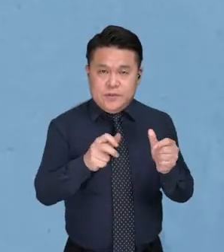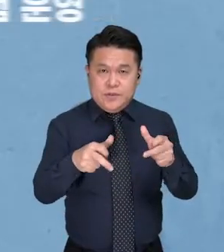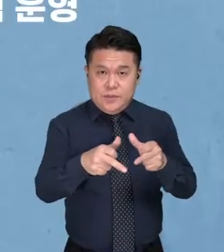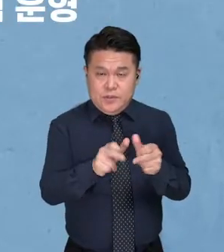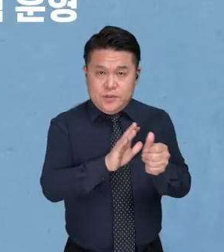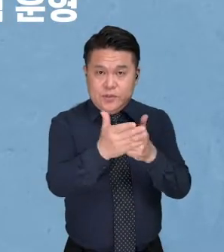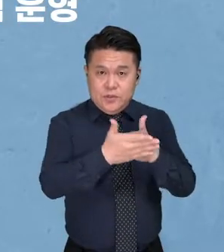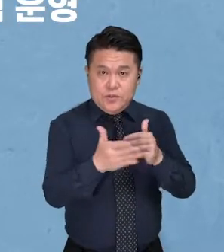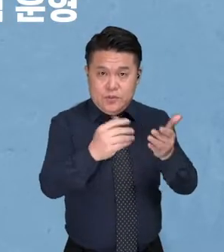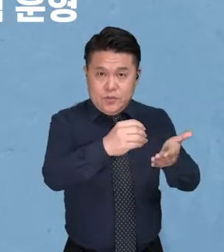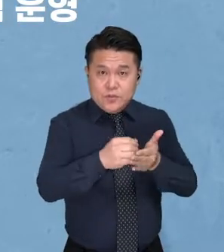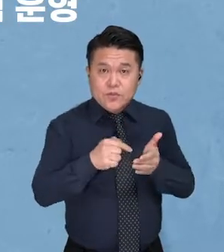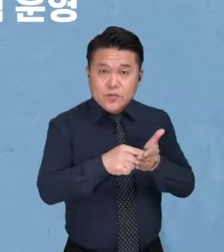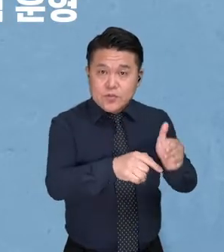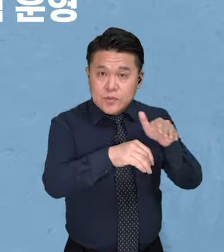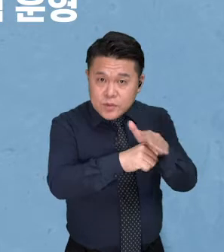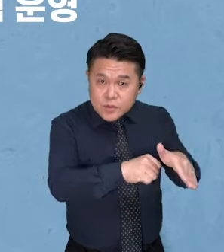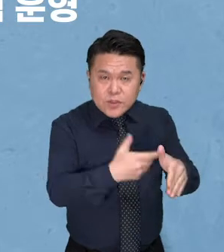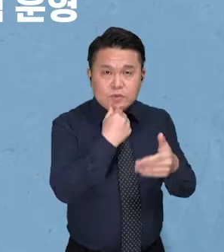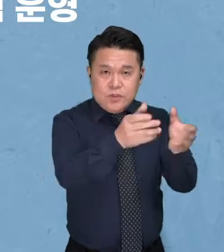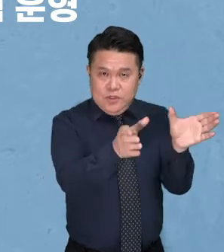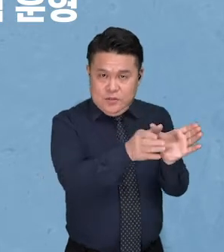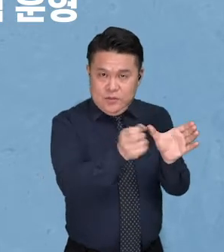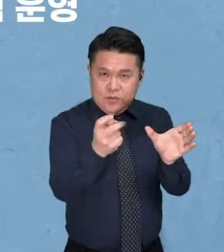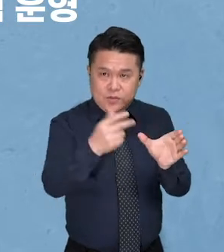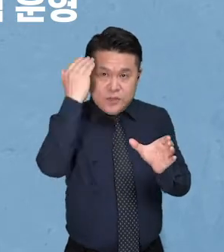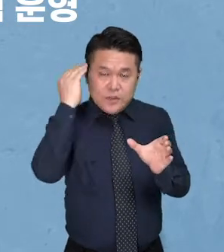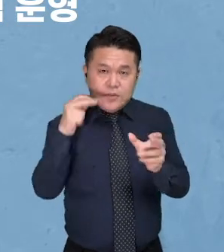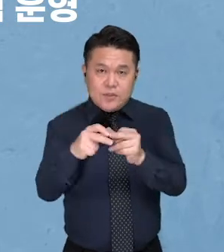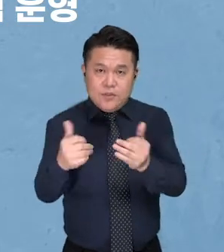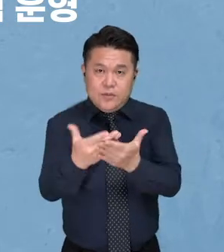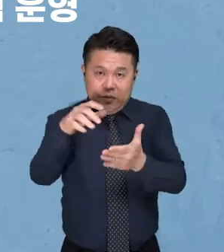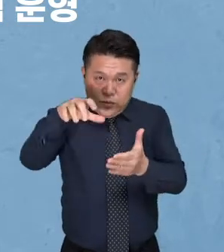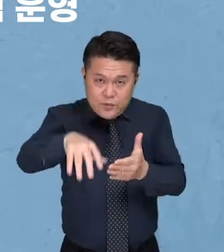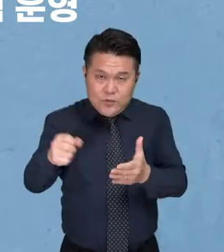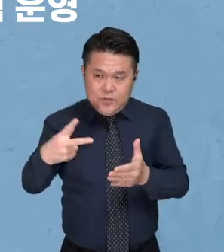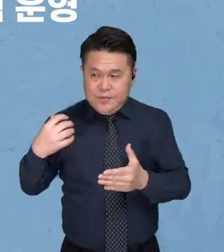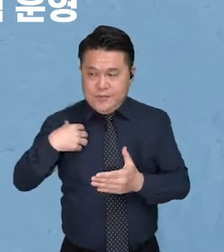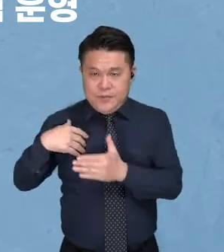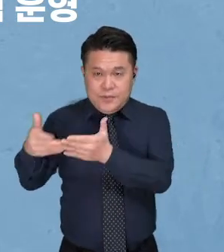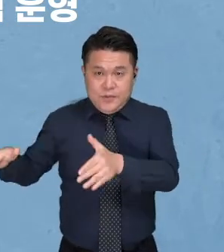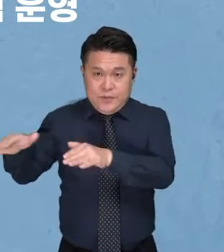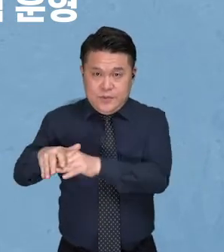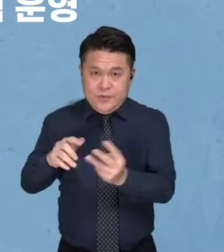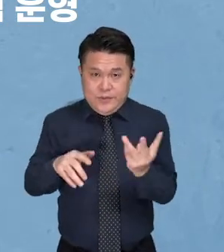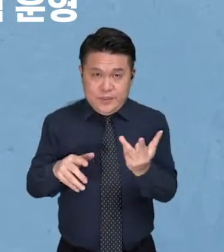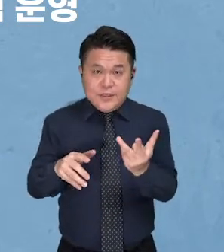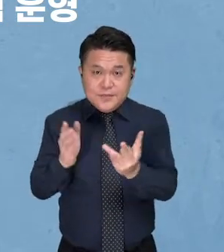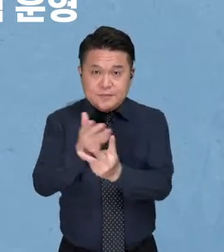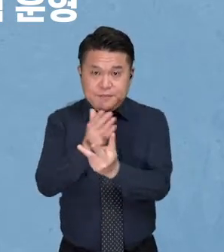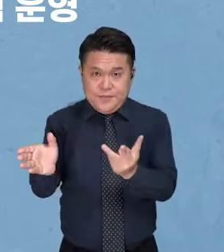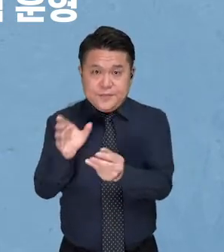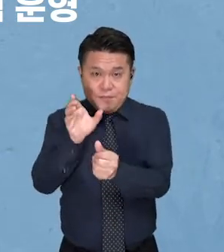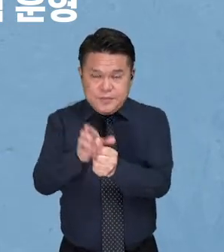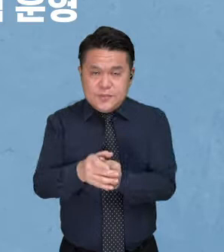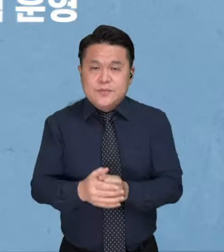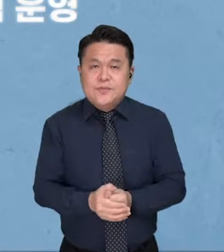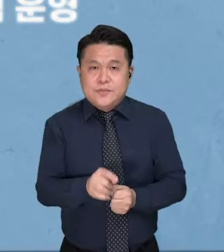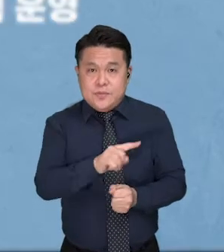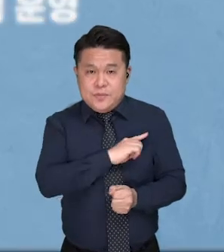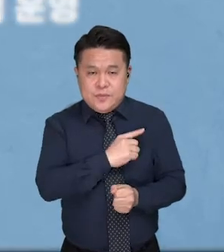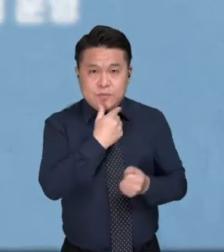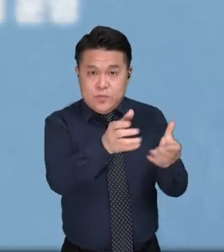국제장애인협력 공모사업의 추진 체계는 보건복지부, 한국장애인개발원, 수행기관으로 이루어집니다.